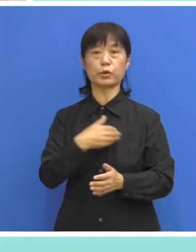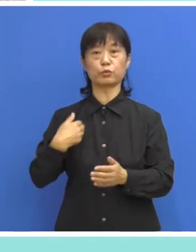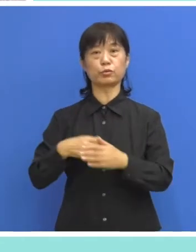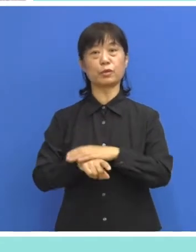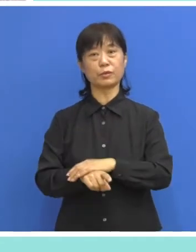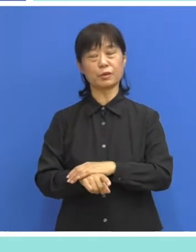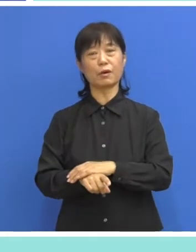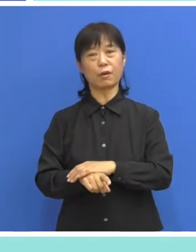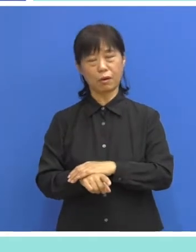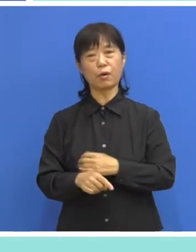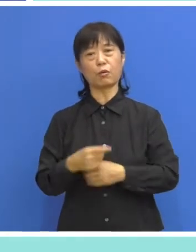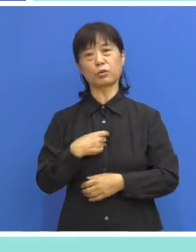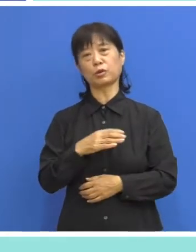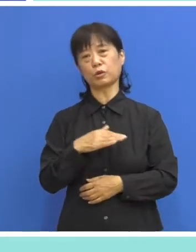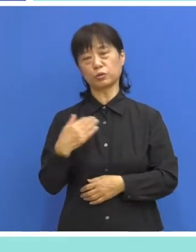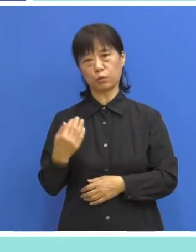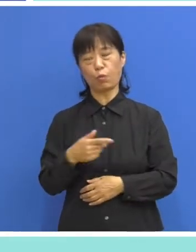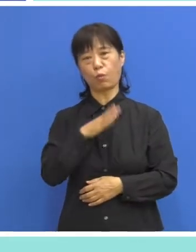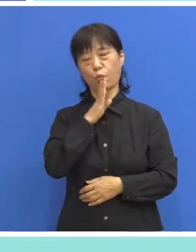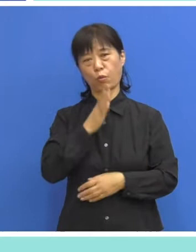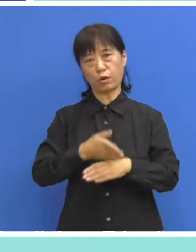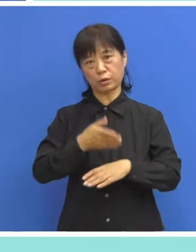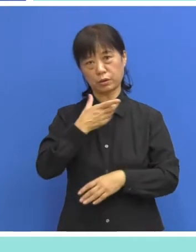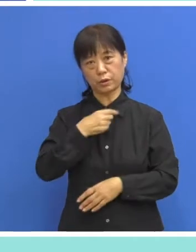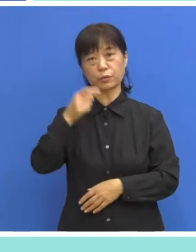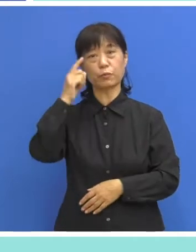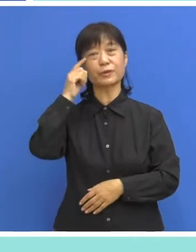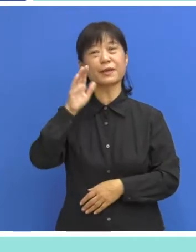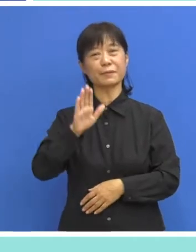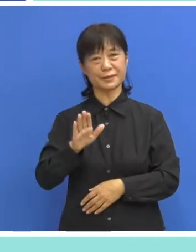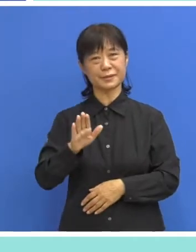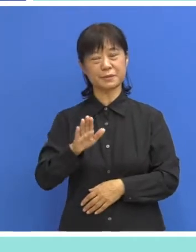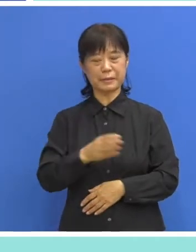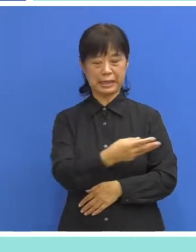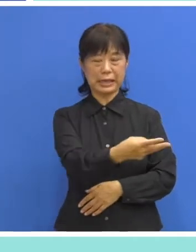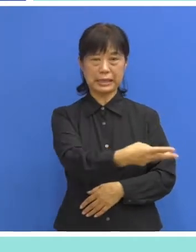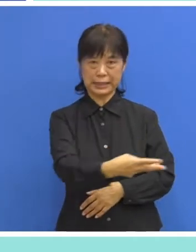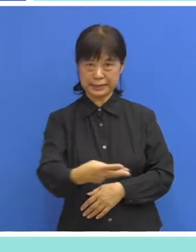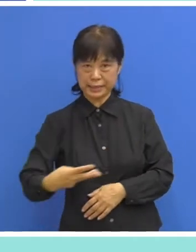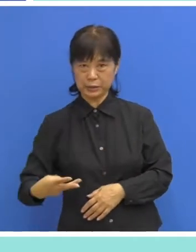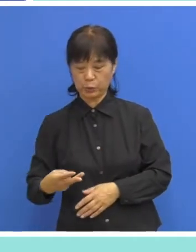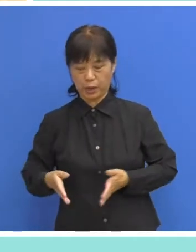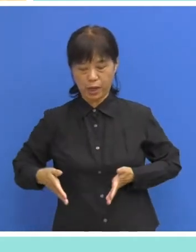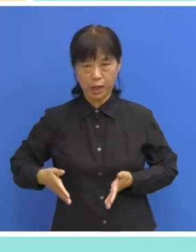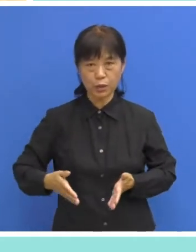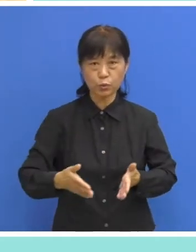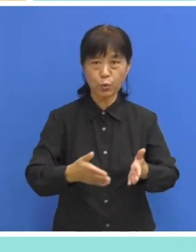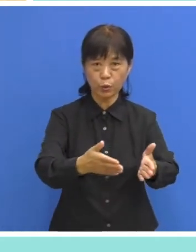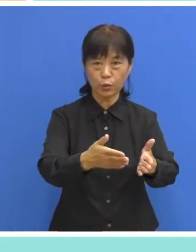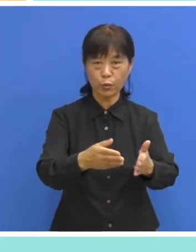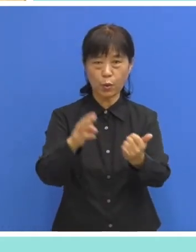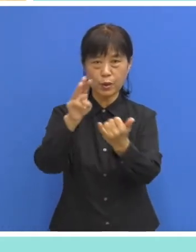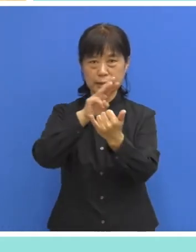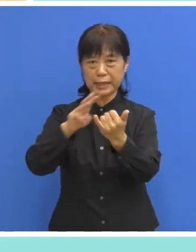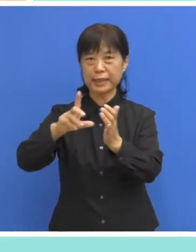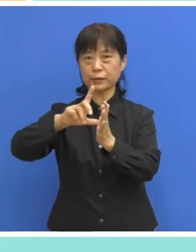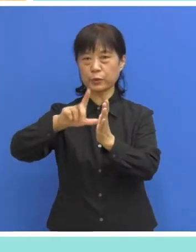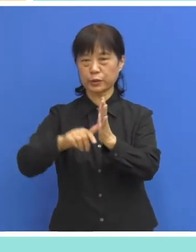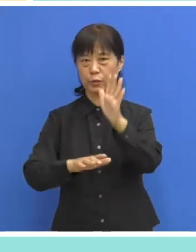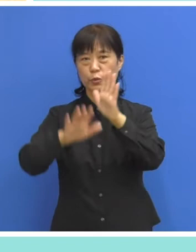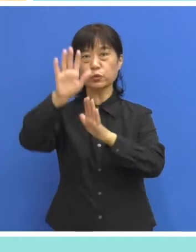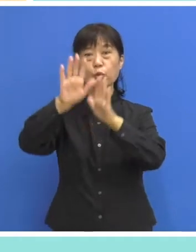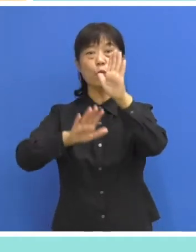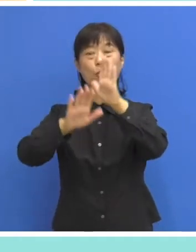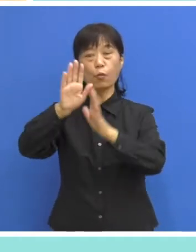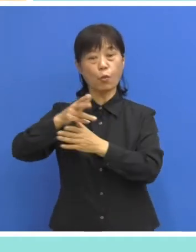番我々としてもありがたいなと思ってますし、また河川とか道路の災害時の状況を、停